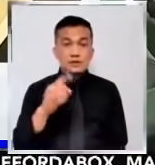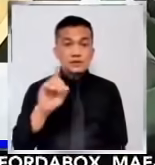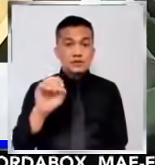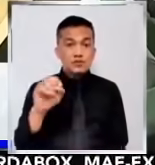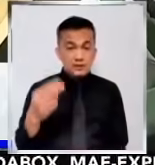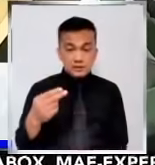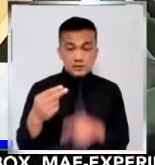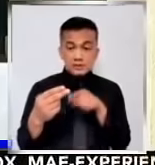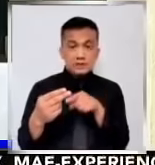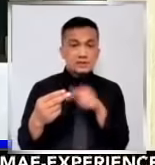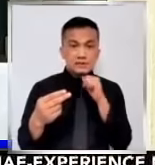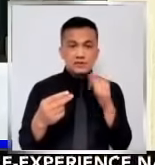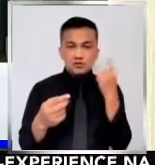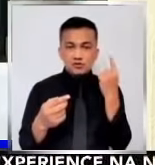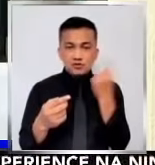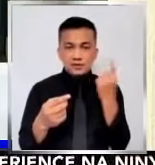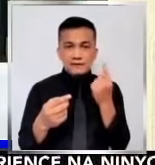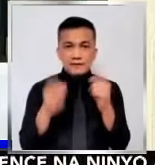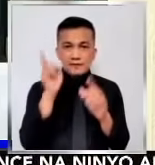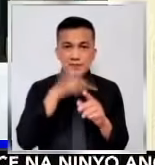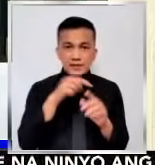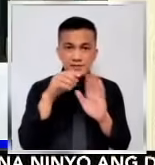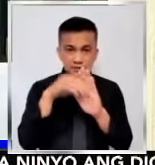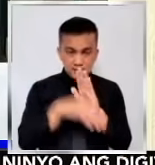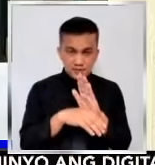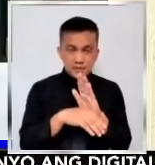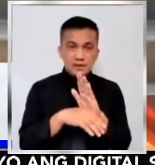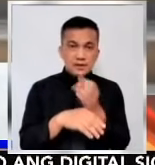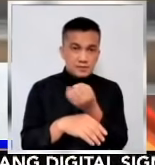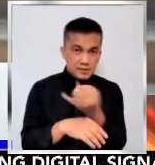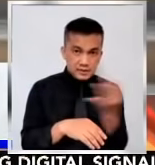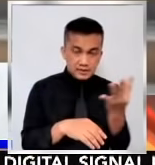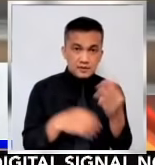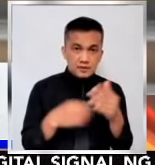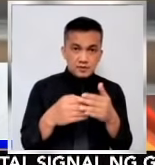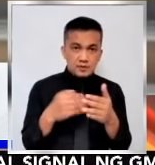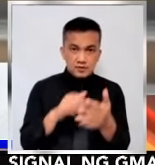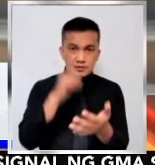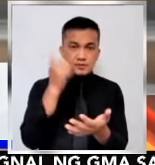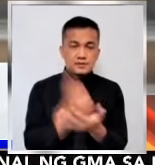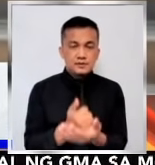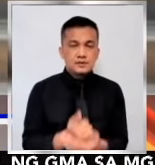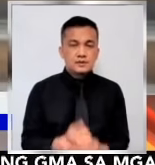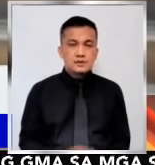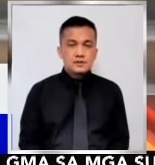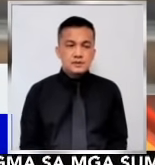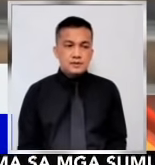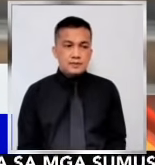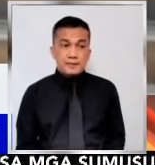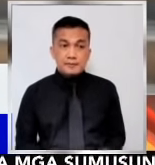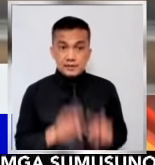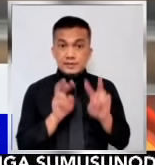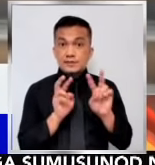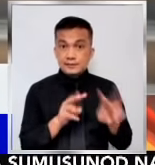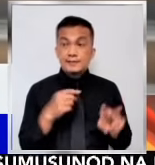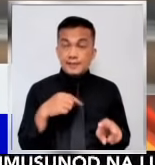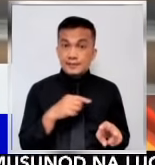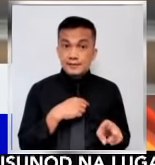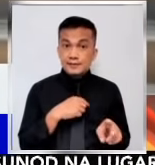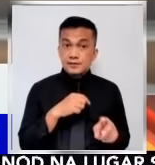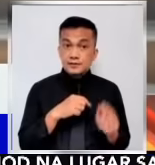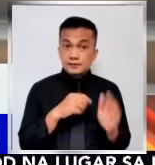artificial decline ang pagbaba ng mga kaso bago ito kumpirmahin. Pag tinignan mo natin with all of these factors validated